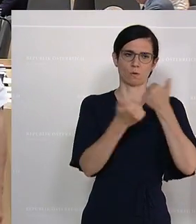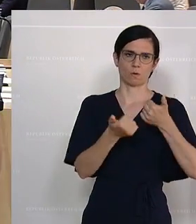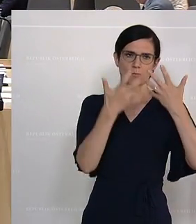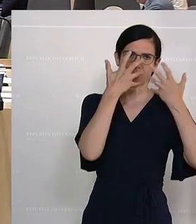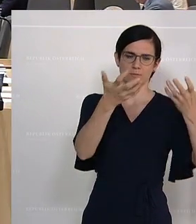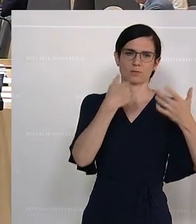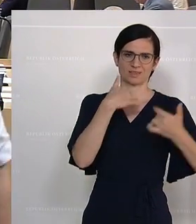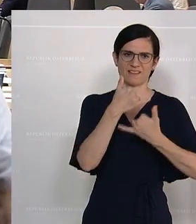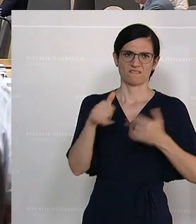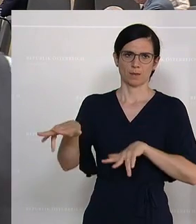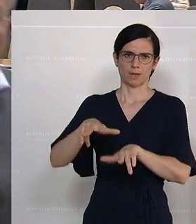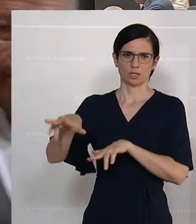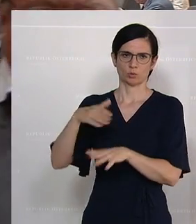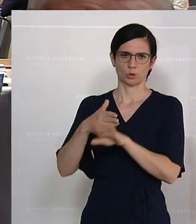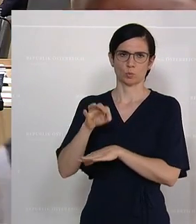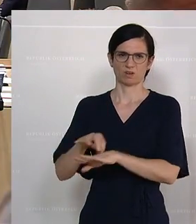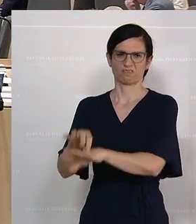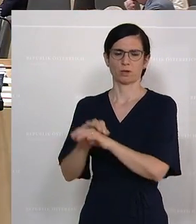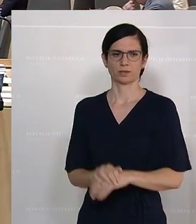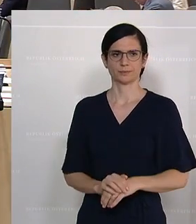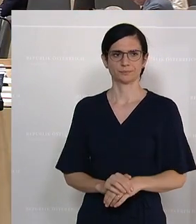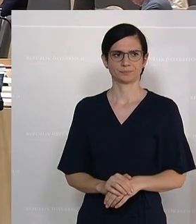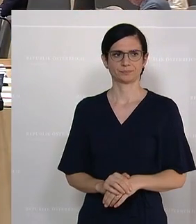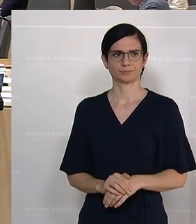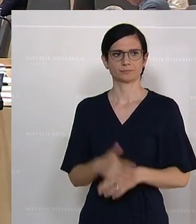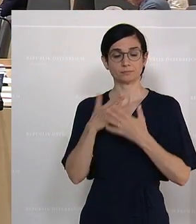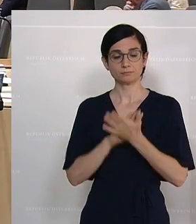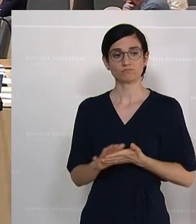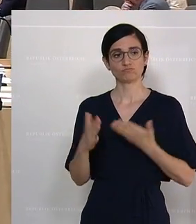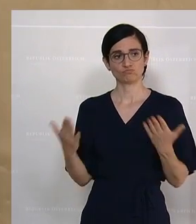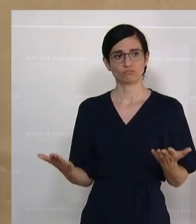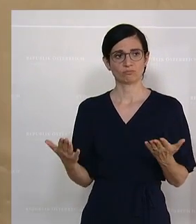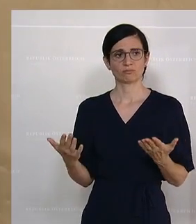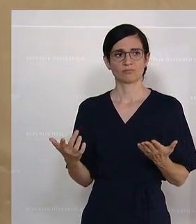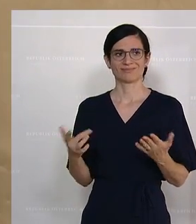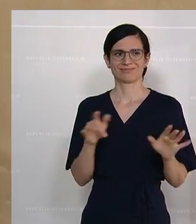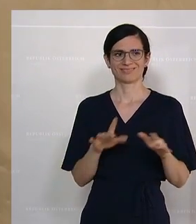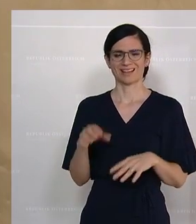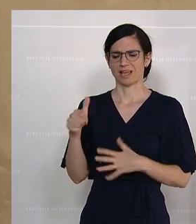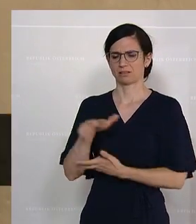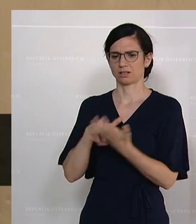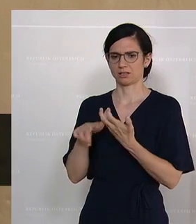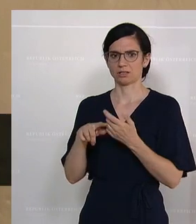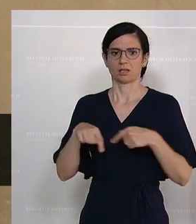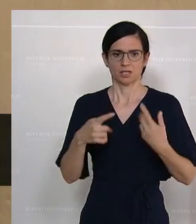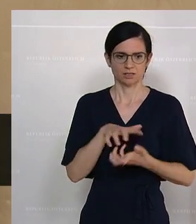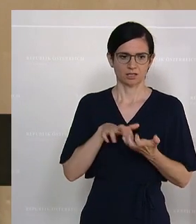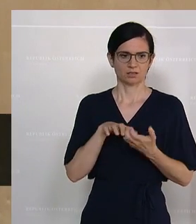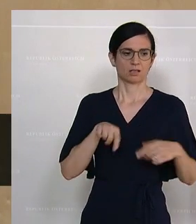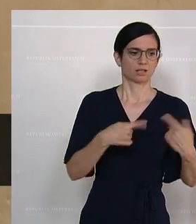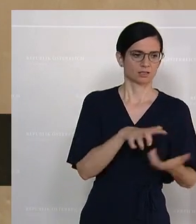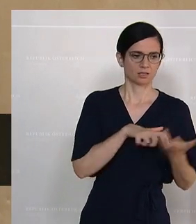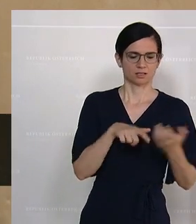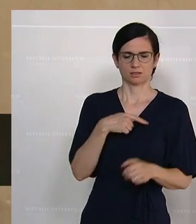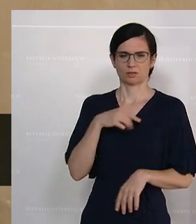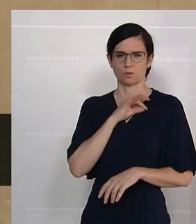kollege weiter auch von der fpö ganz einfach gehandelt uns ja von einer krise zur anderen und herr kollege cocker